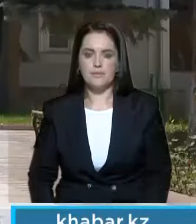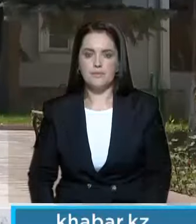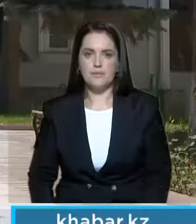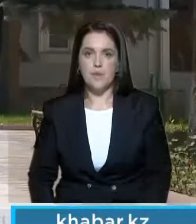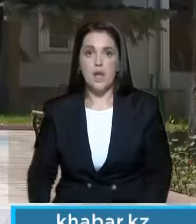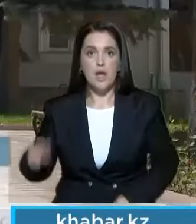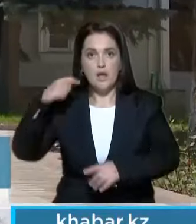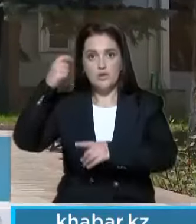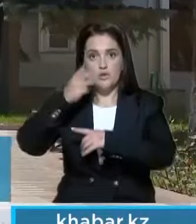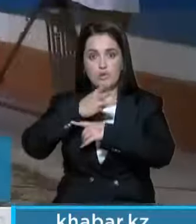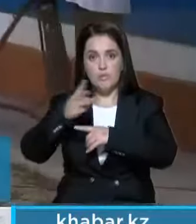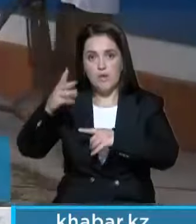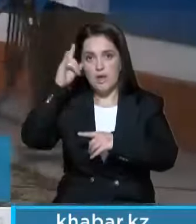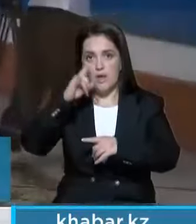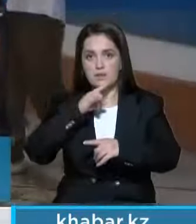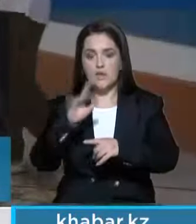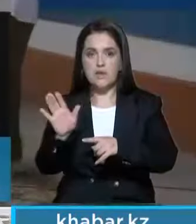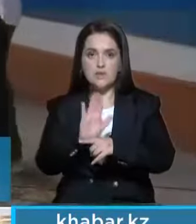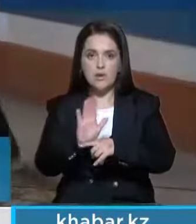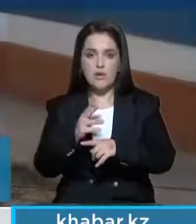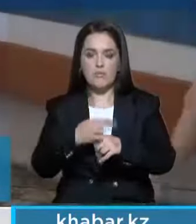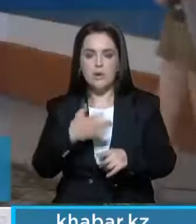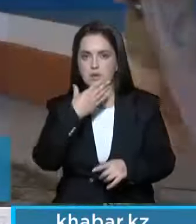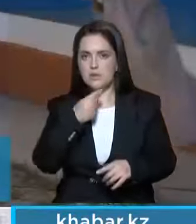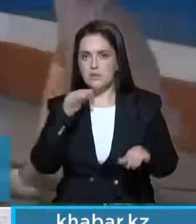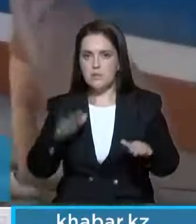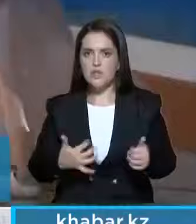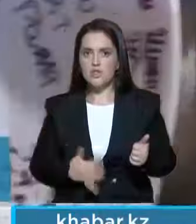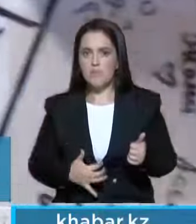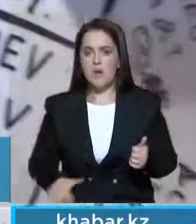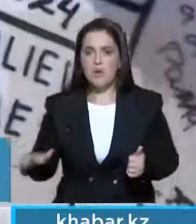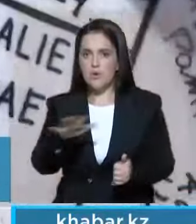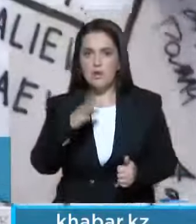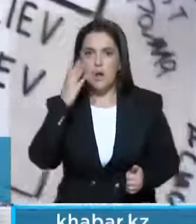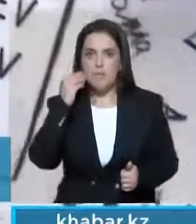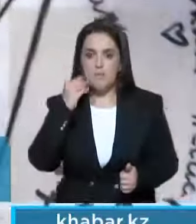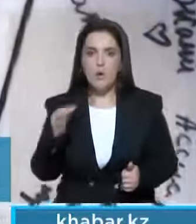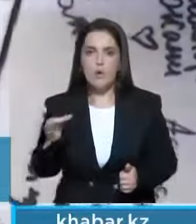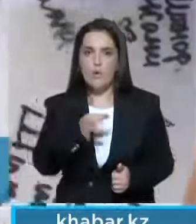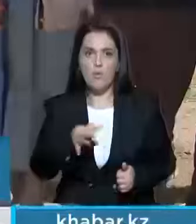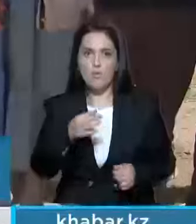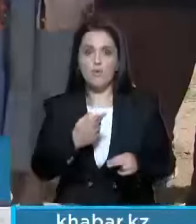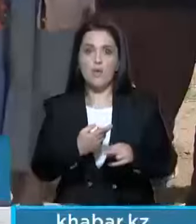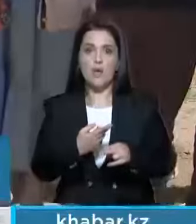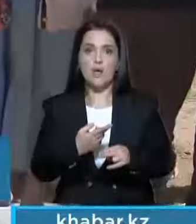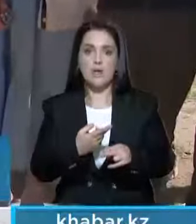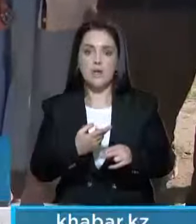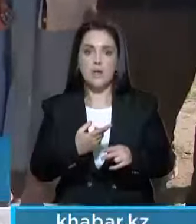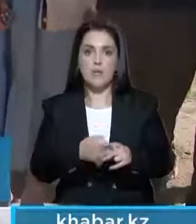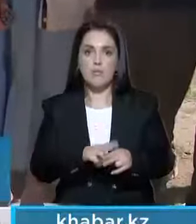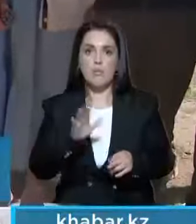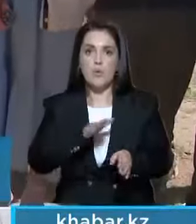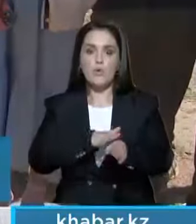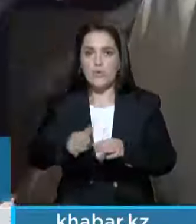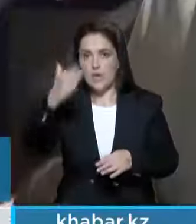Съемки нового казахстанского сериала проходят в живописных местах Жамбыльского района Алматинской области. Работа над фильмом будет продолжаться все лето, а